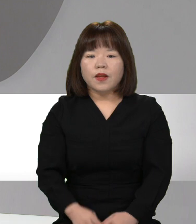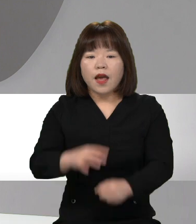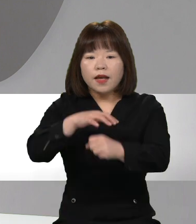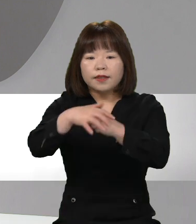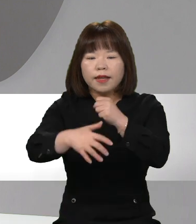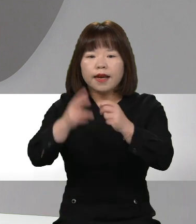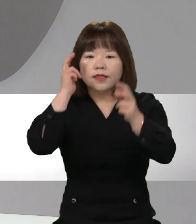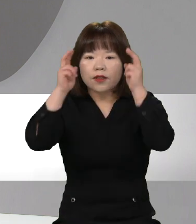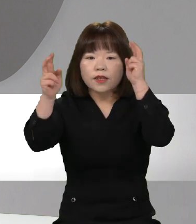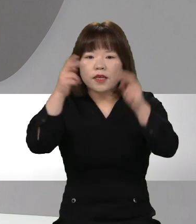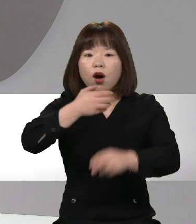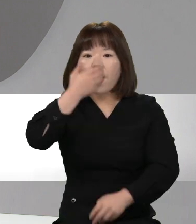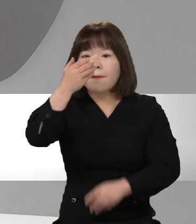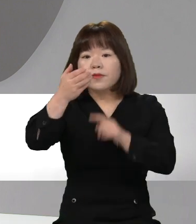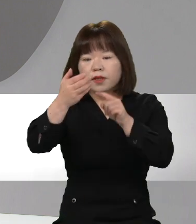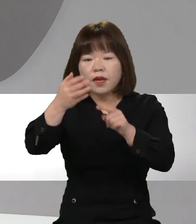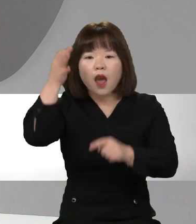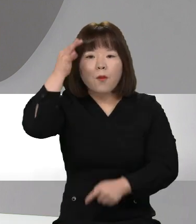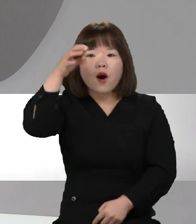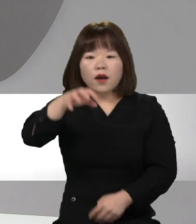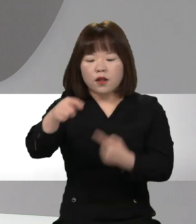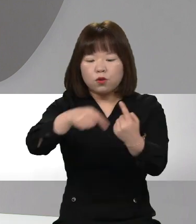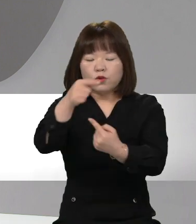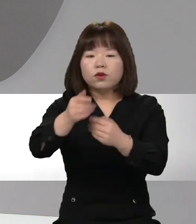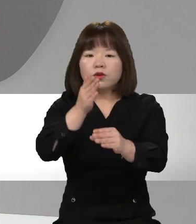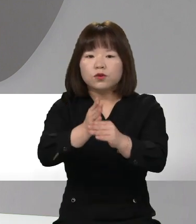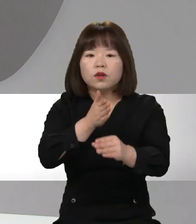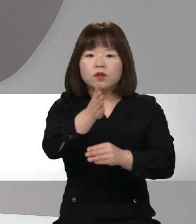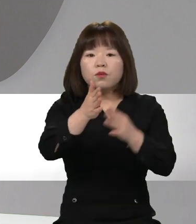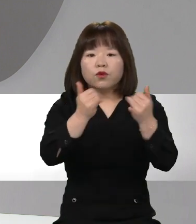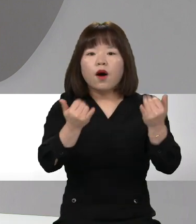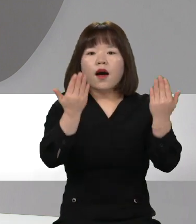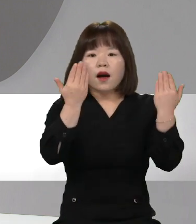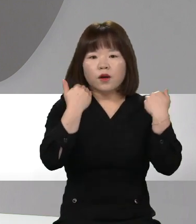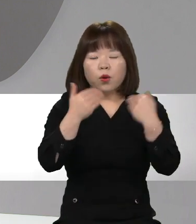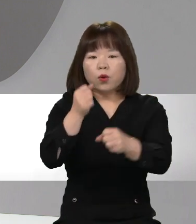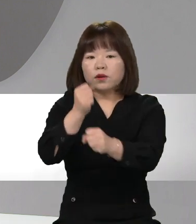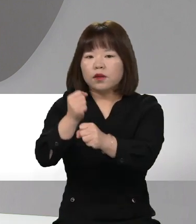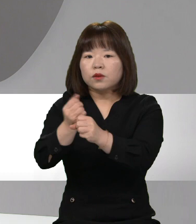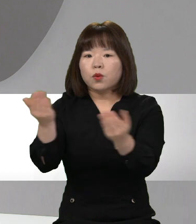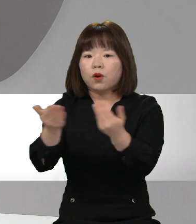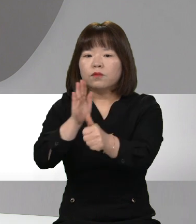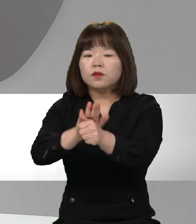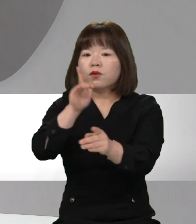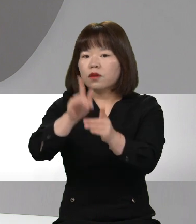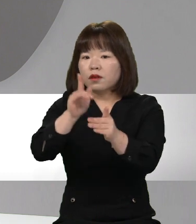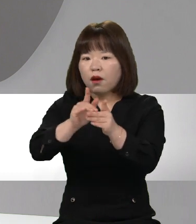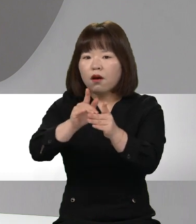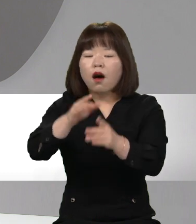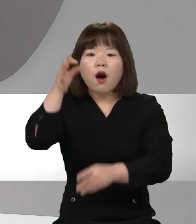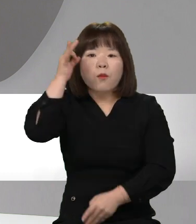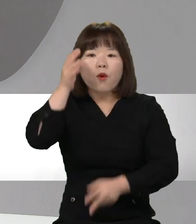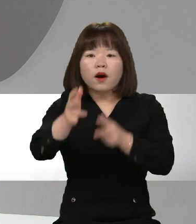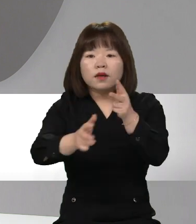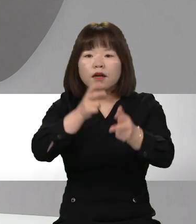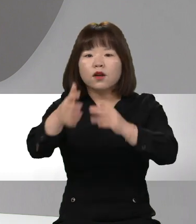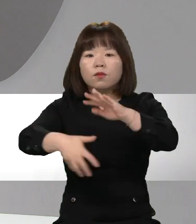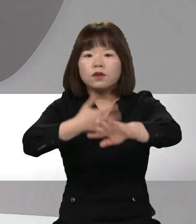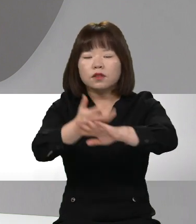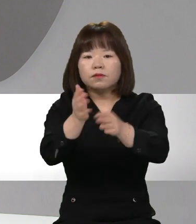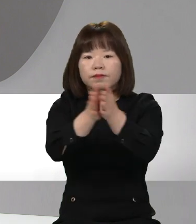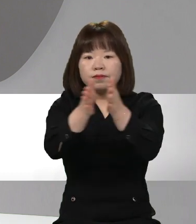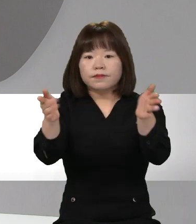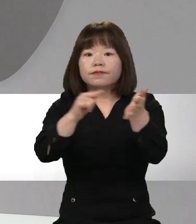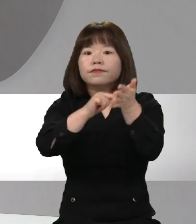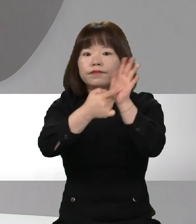세계적 기업 애플이 포항에서 운영하고 있는 디벨로퍼 아카데미와 제조업 r&d 지원센터가 포항 산업혁신의